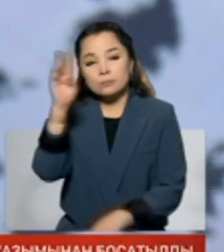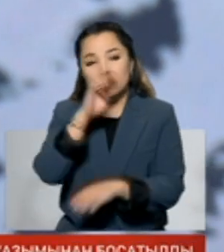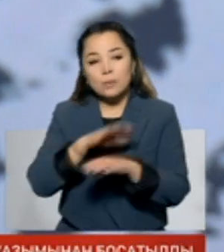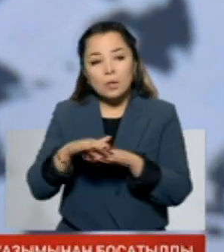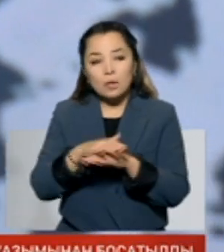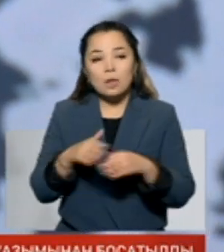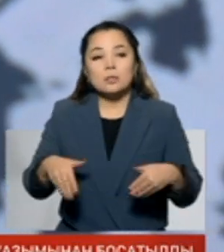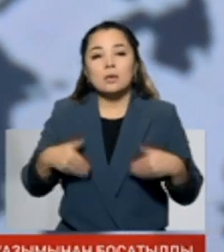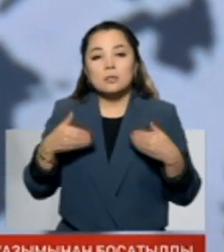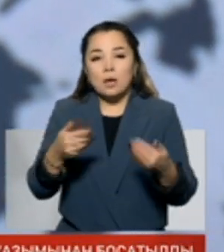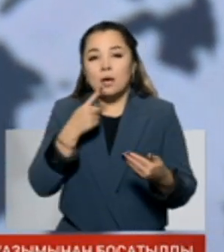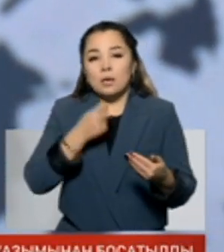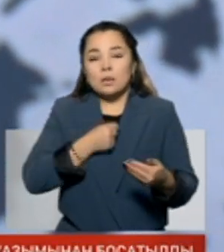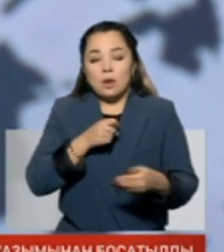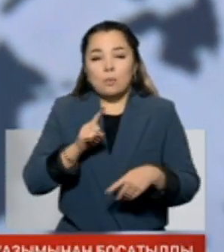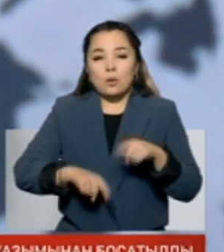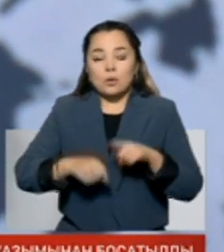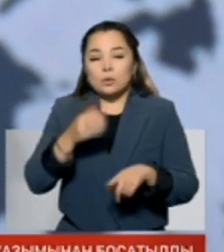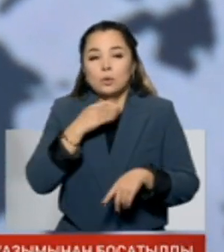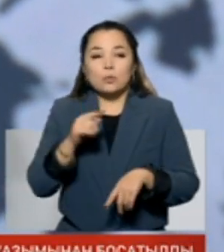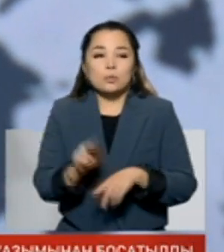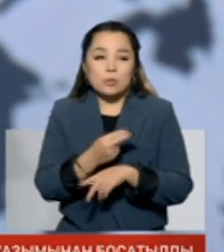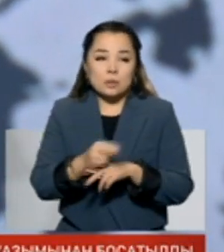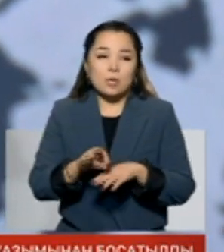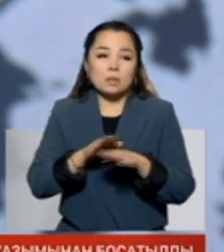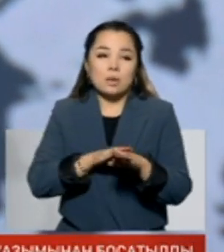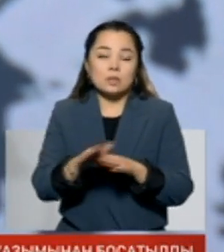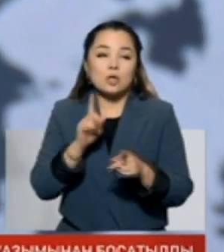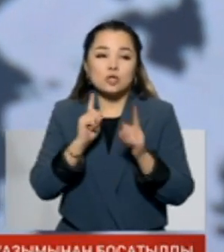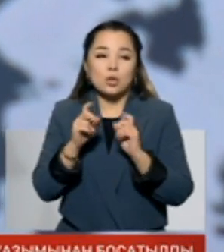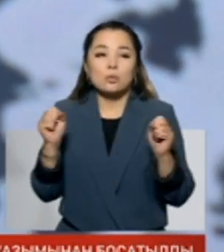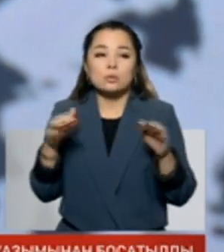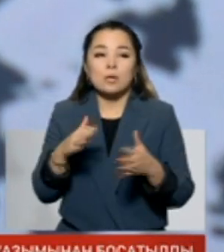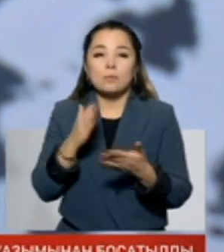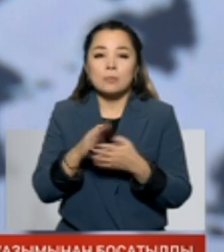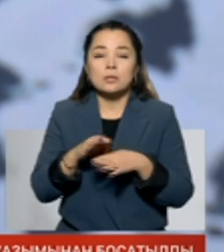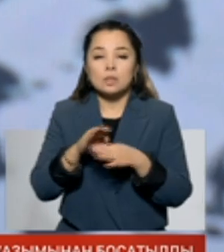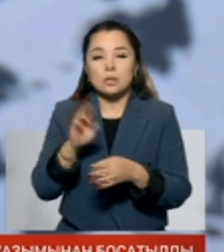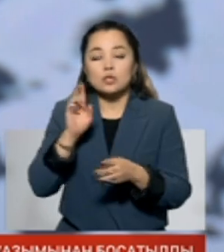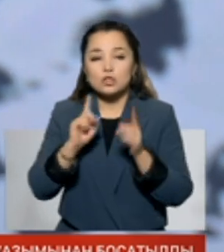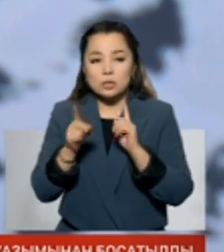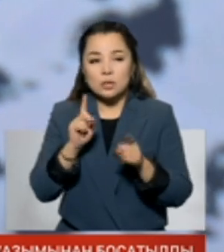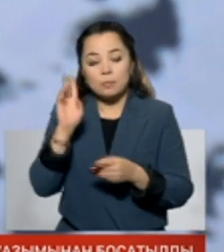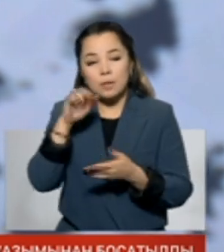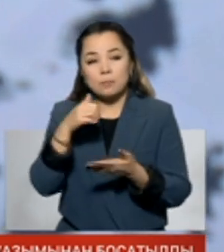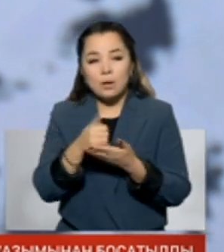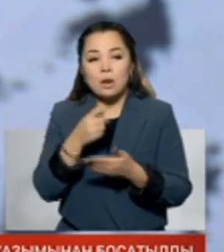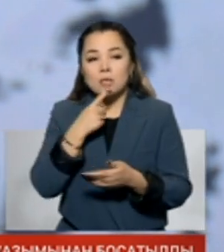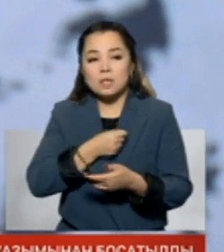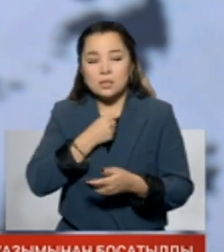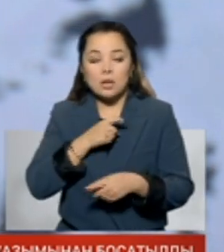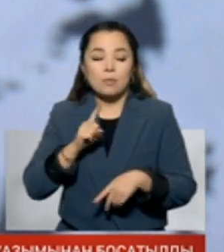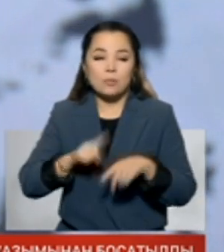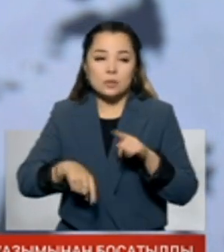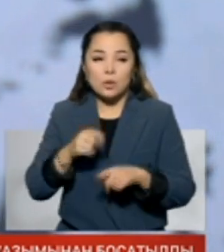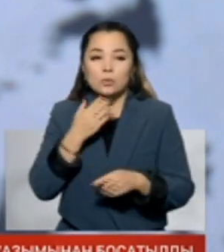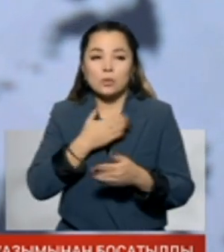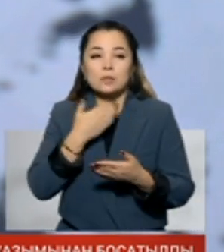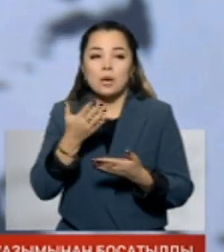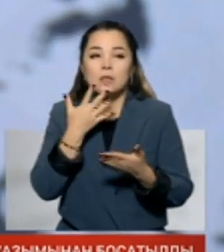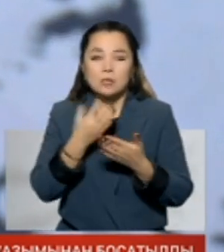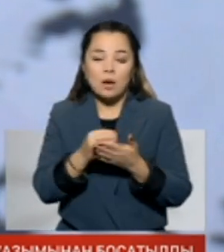Мемлекеттік кеңесші әскери-патриоттық тәрбие мәселесі жөнінде жиын өткізді. Жиында мемлекет басшысының әскери-патриоттық тәрбие